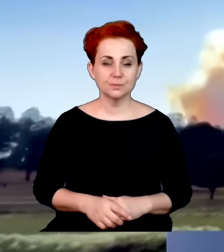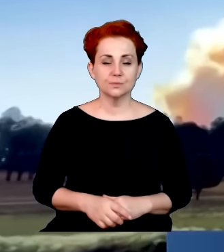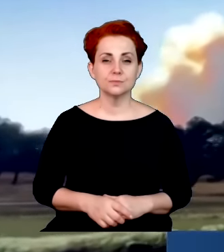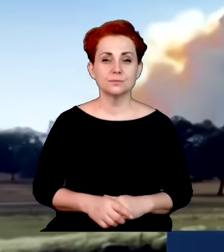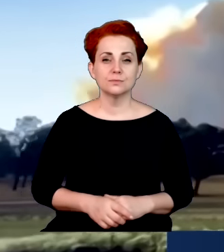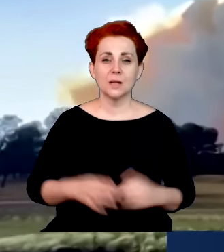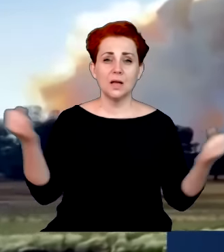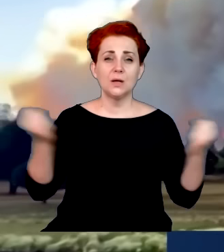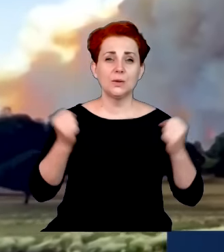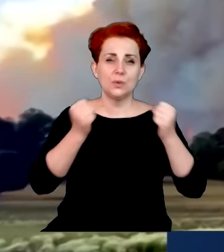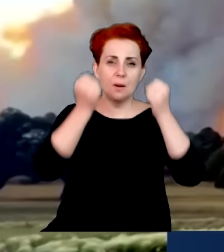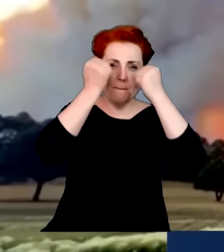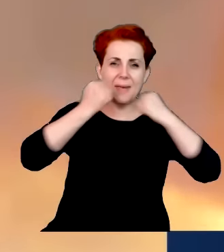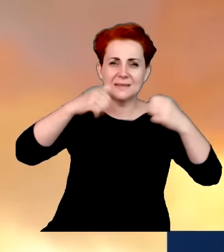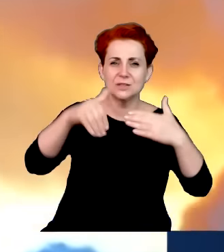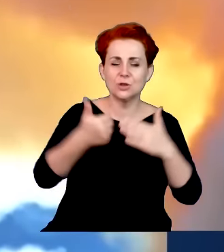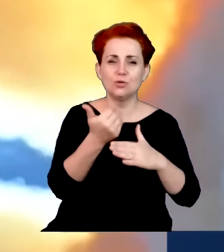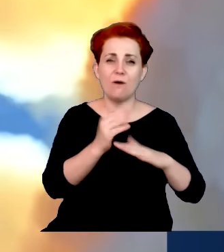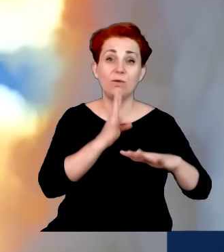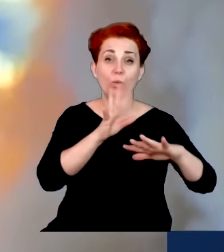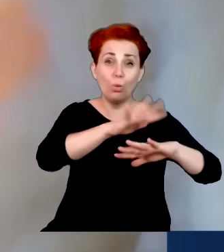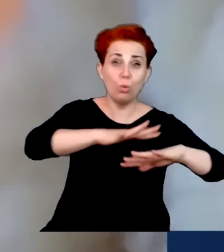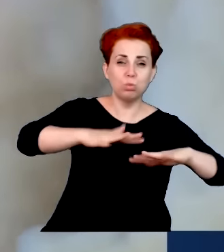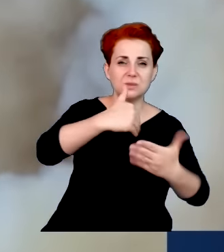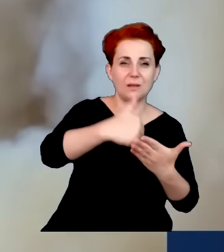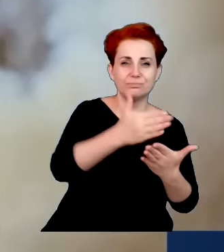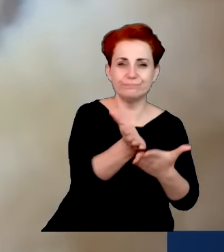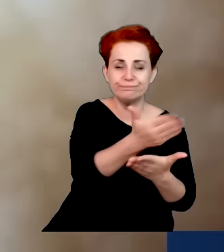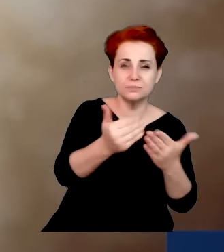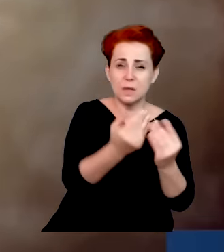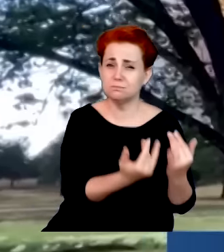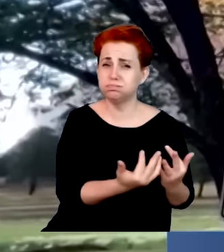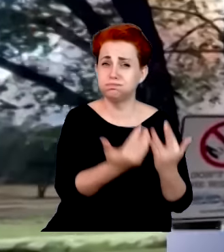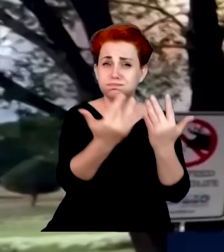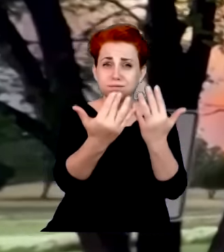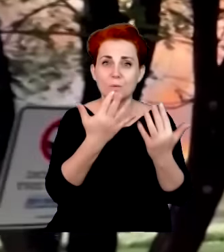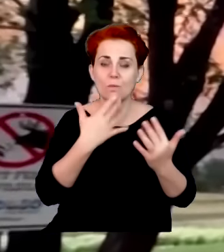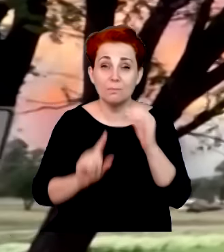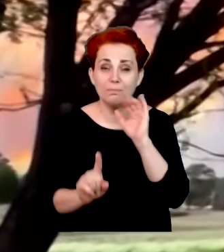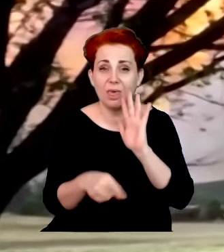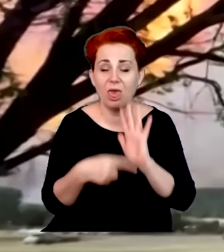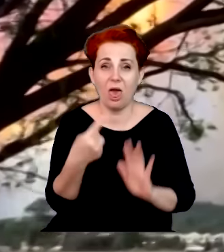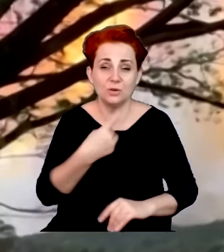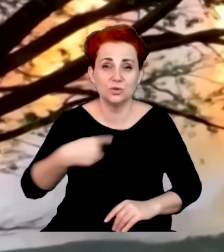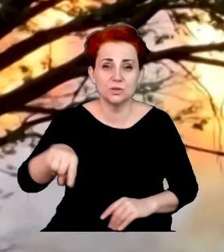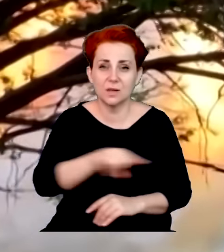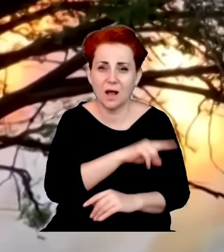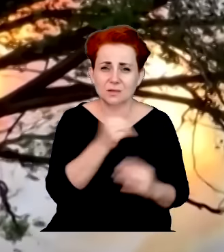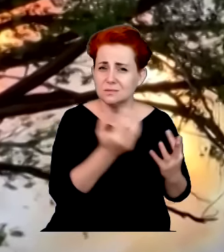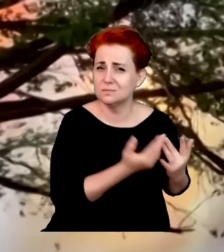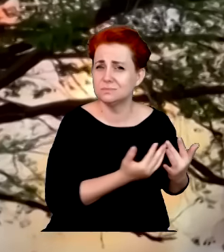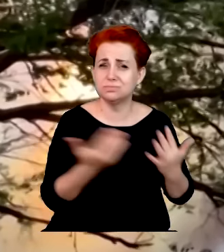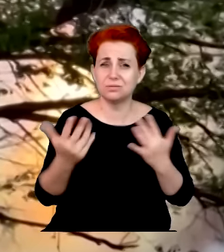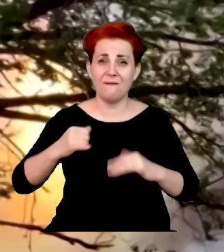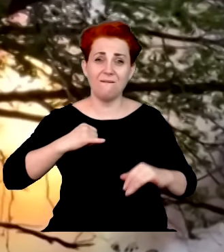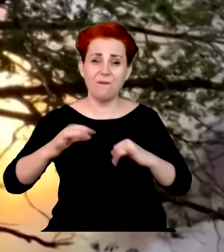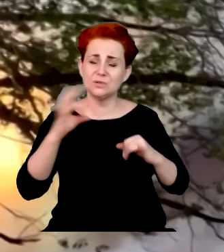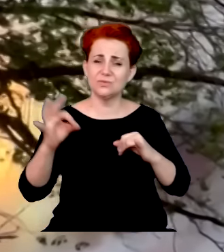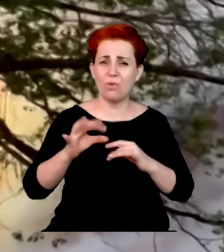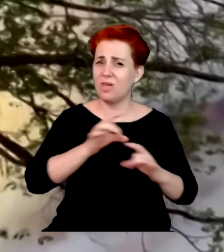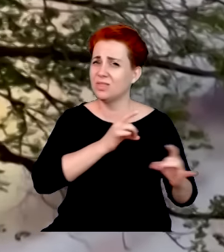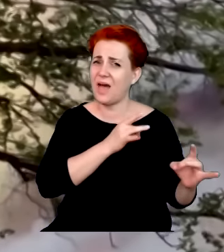Ogromne pożary w Nowym Meksyku w Stanach Zjednoczonych. Mieszkańcy mówią, że jak żyją, czegoś takiego nie widzieli. Władze Ruidozo nakazały natychmiastową